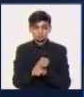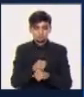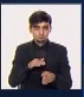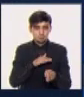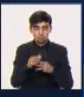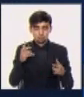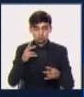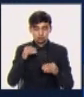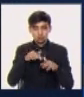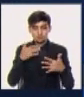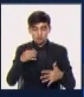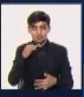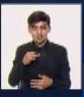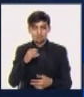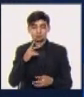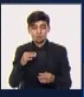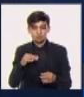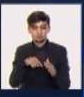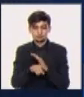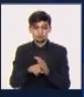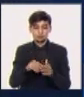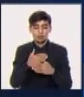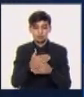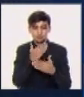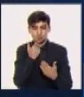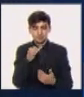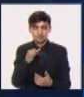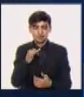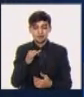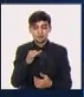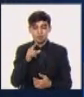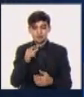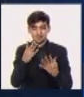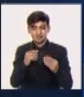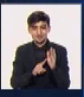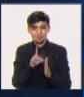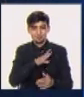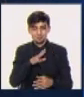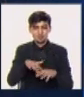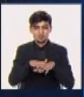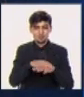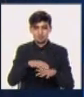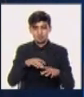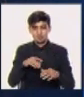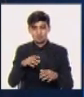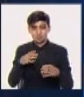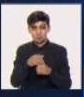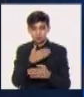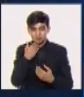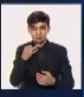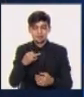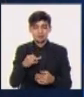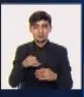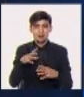туралы шешім шыққан. Алайда бұл оң нәтиже берген жоқ. Дүйсенбіден бері қала көшелерінде жүрген адам саны азаймады. Ал сан